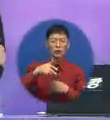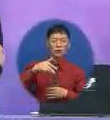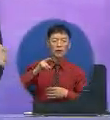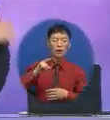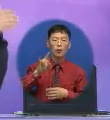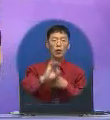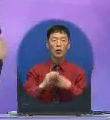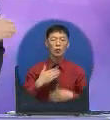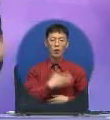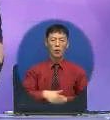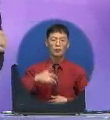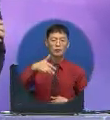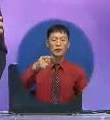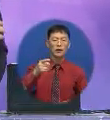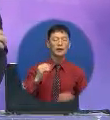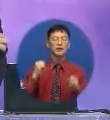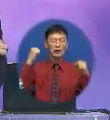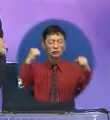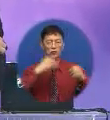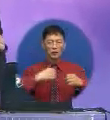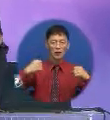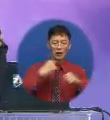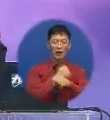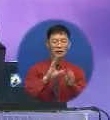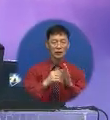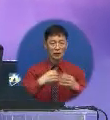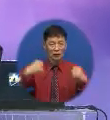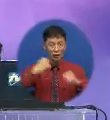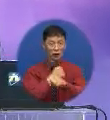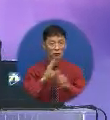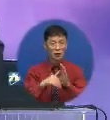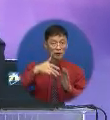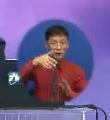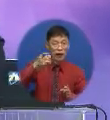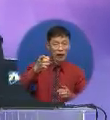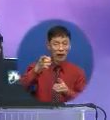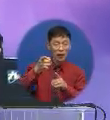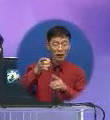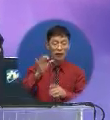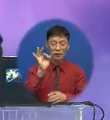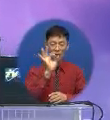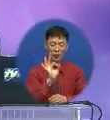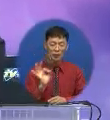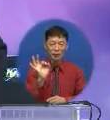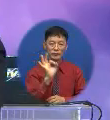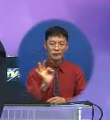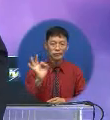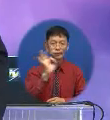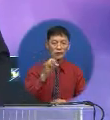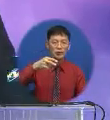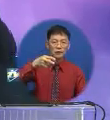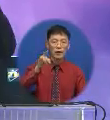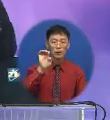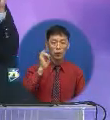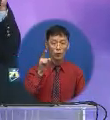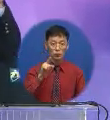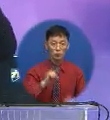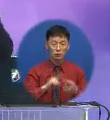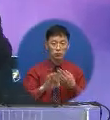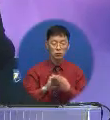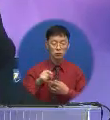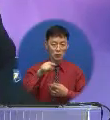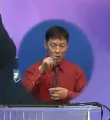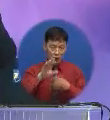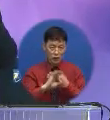게 몸체자예요. 우리 체육, 체격, 뭐 체력 뭐 이렇게 얘기하잖아요. 그러니까 체세포라는 건 이건 몸에 있는 어떤 세포. 근데 세포